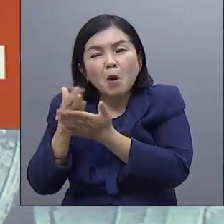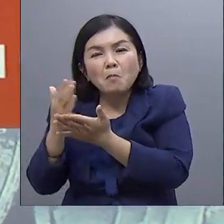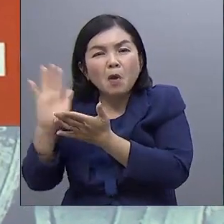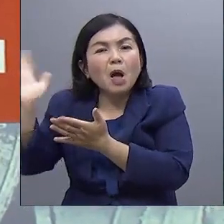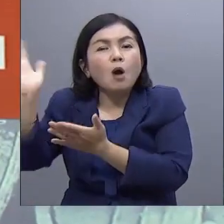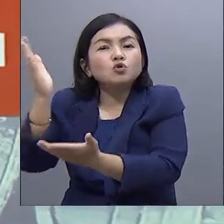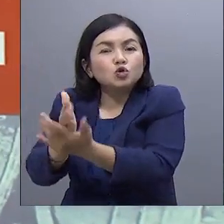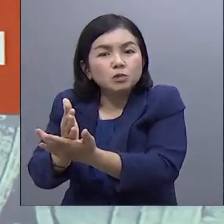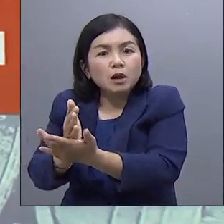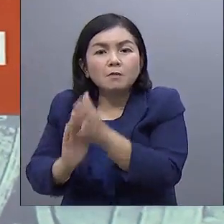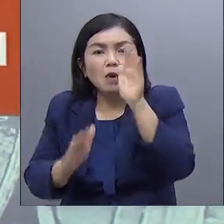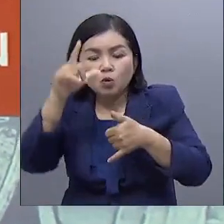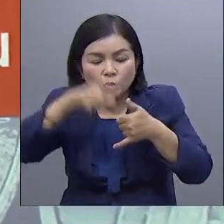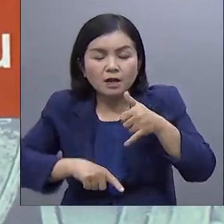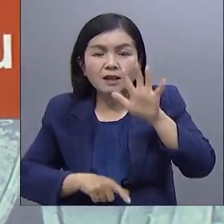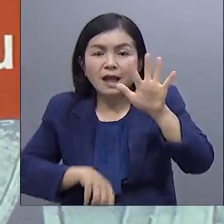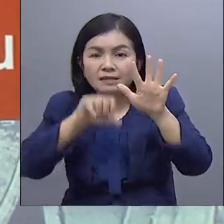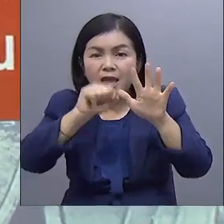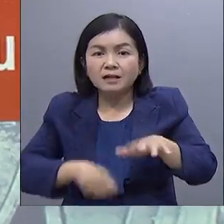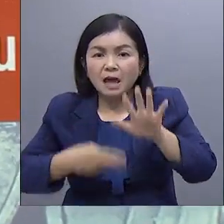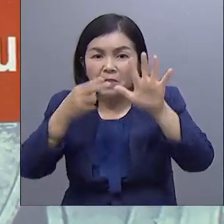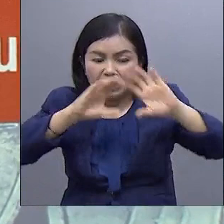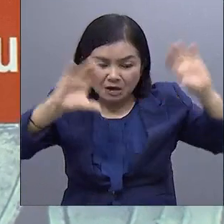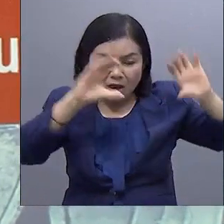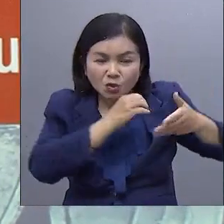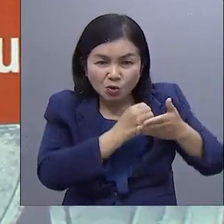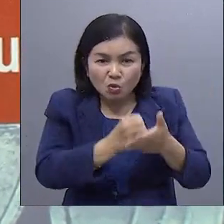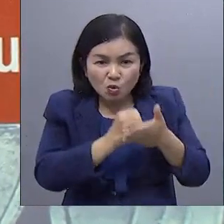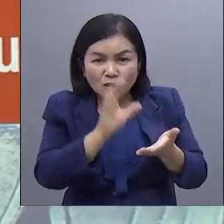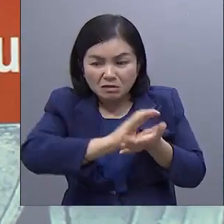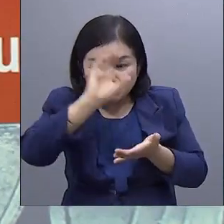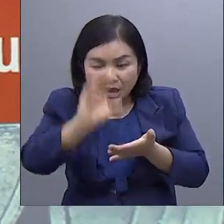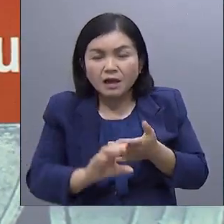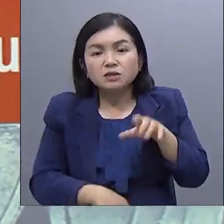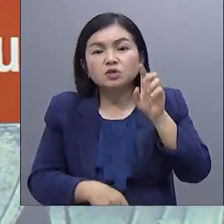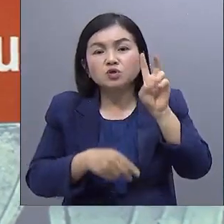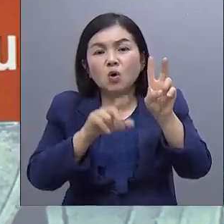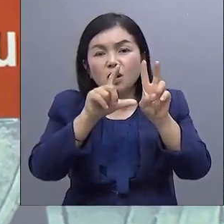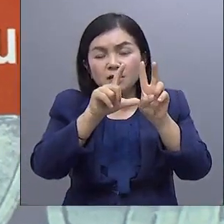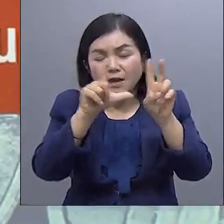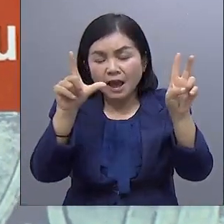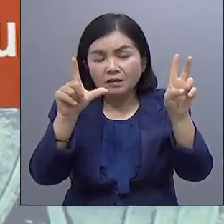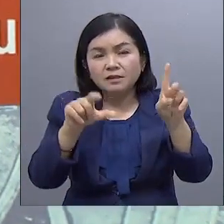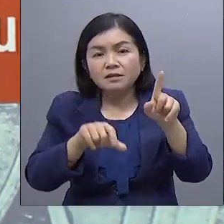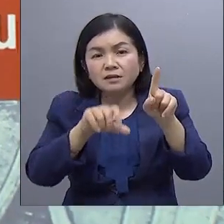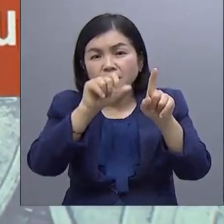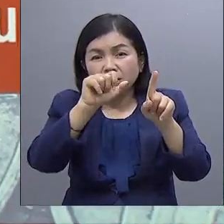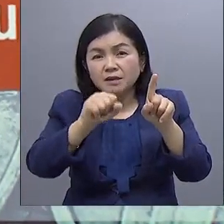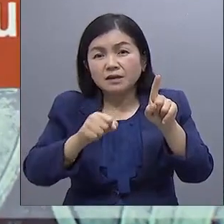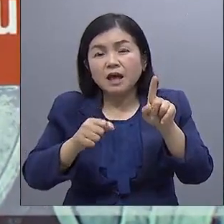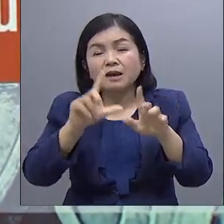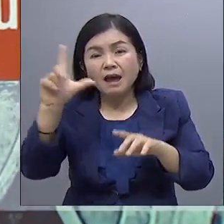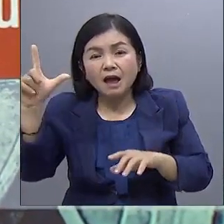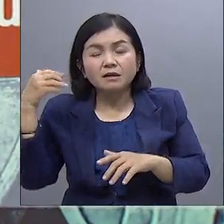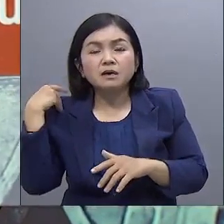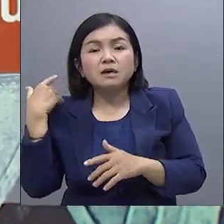ลี่ยคนละ 550,000 บาทรัฐต้องใช้งบประมาณมากถึง 2,110,000 ล้านบาทนะคะตัวเลขที่กล่าวมาค่ะการ